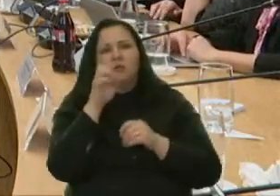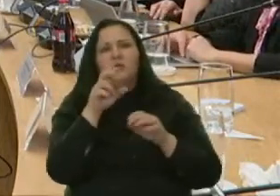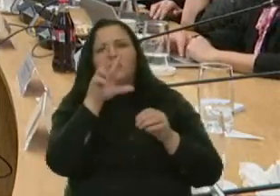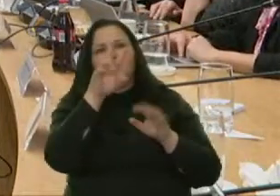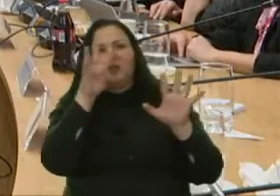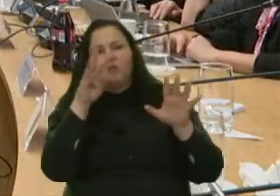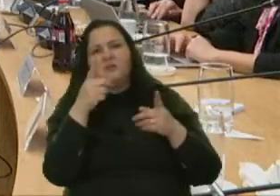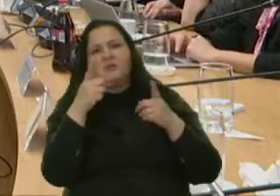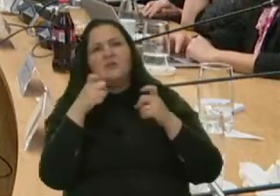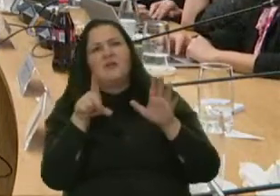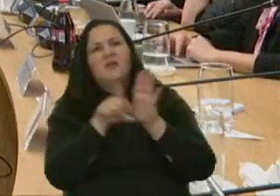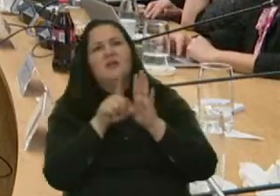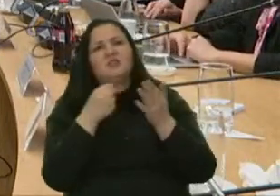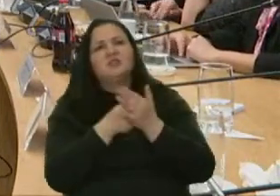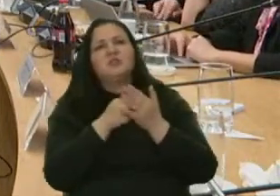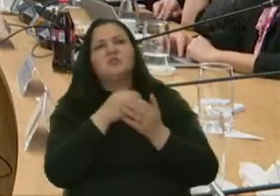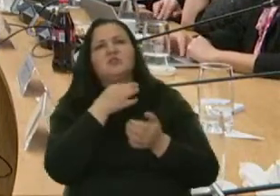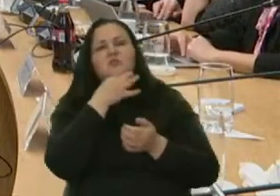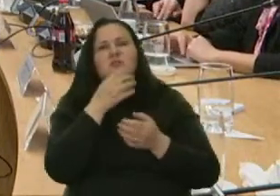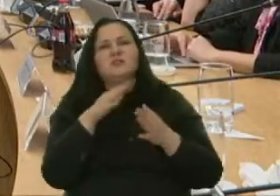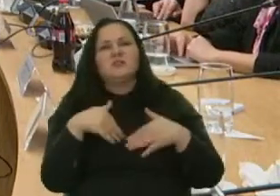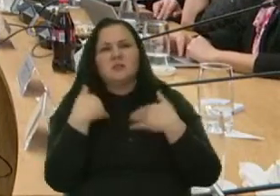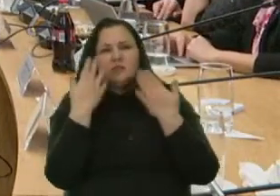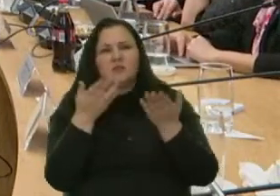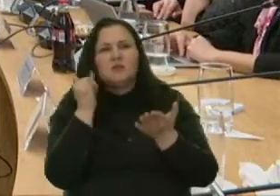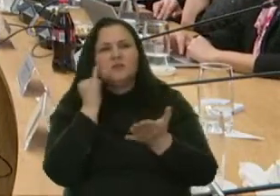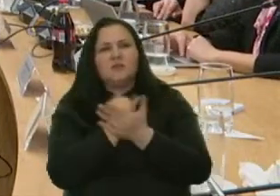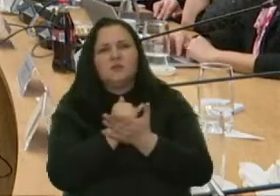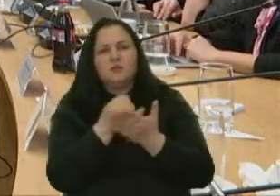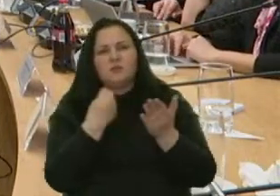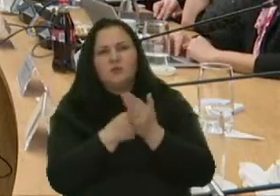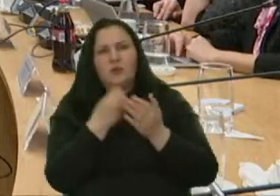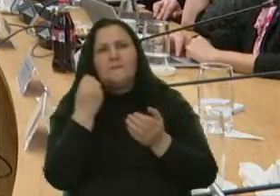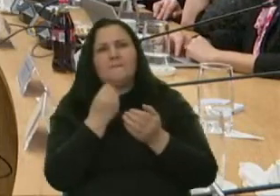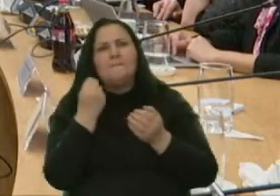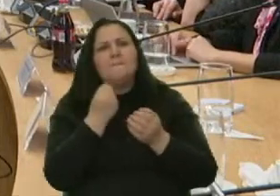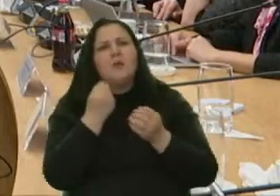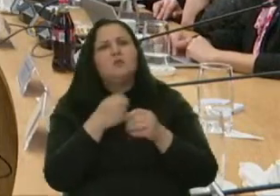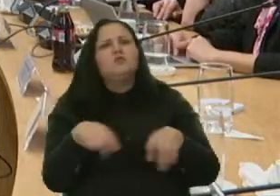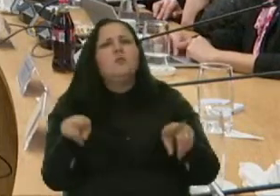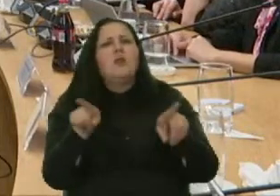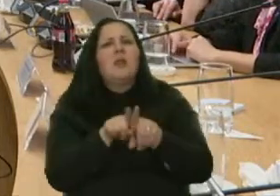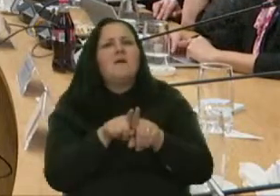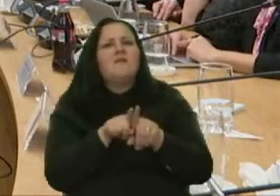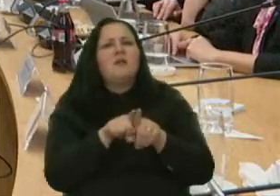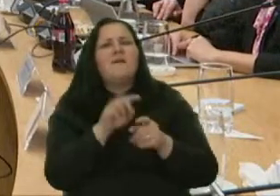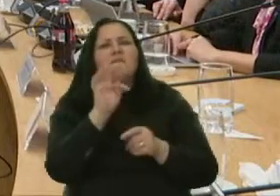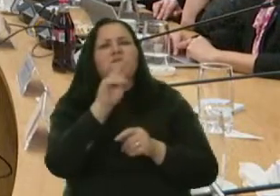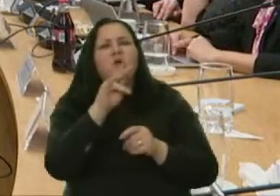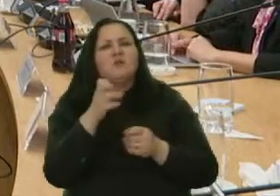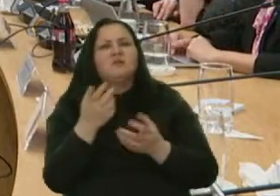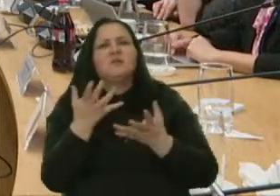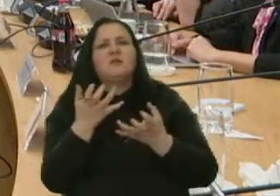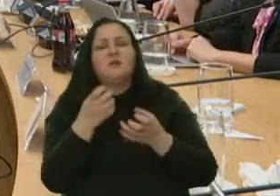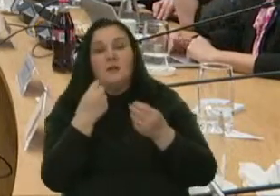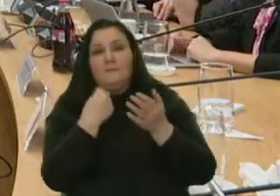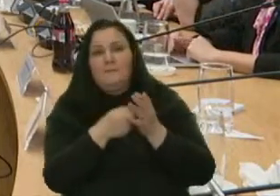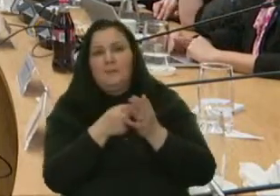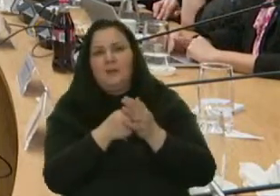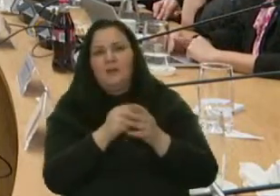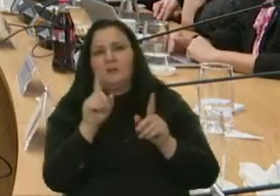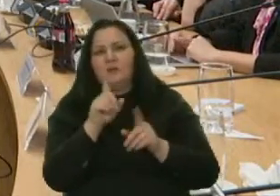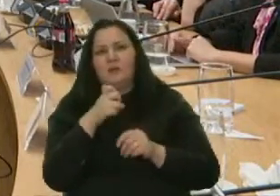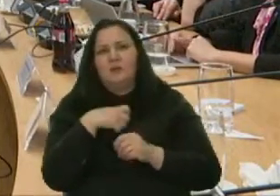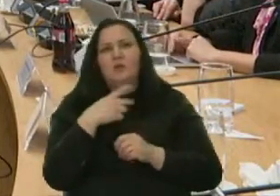din legea salarizării care spune se acordă dreptul salariale pentru funcții similare în plată Eu nu